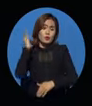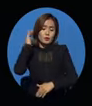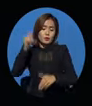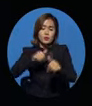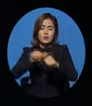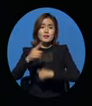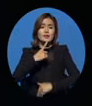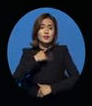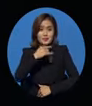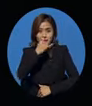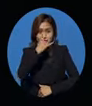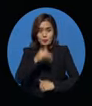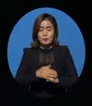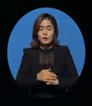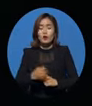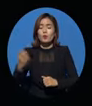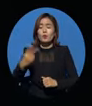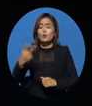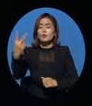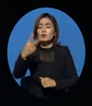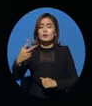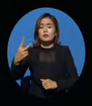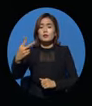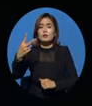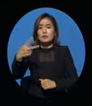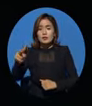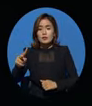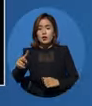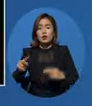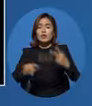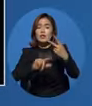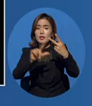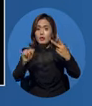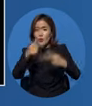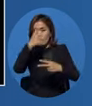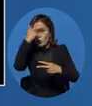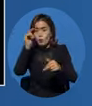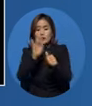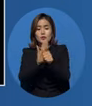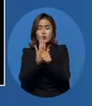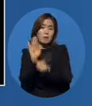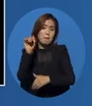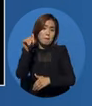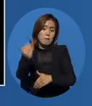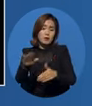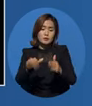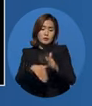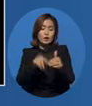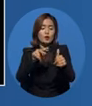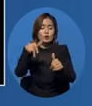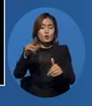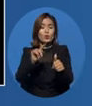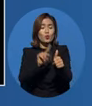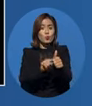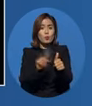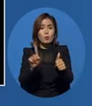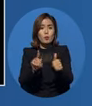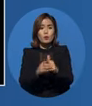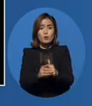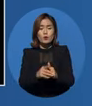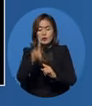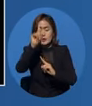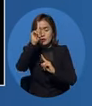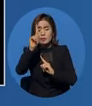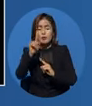있습니다 반대로 2002년 2월 노무현 대통령 지지율이 떨어지자 송 후보 께서는 이명박